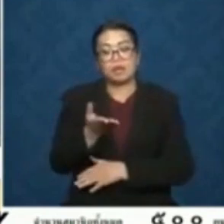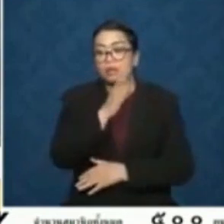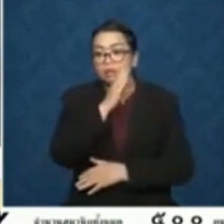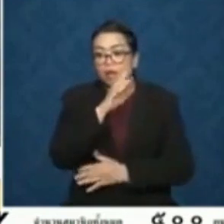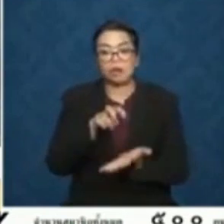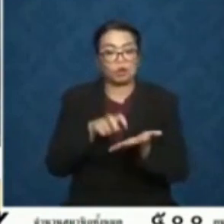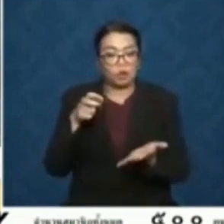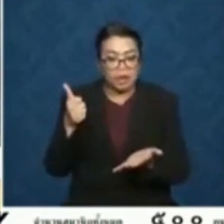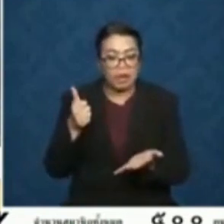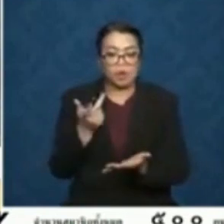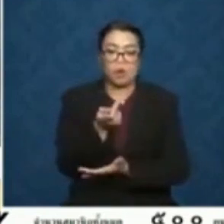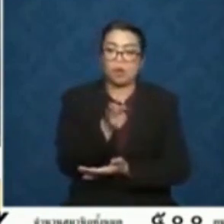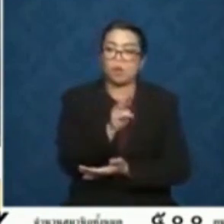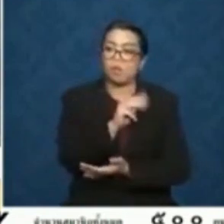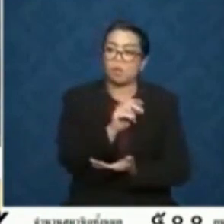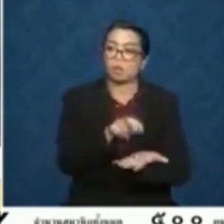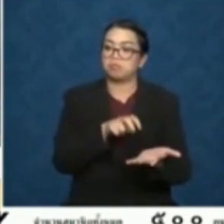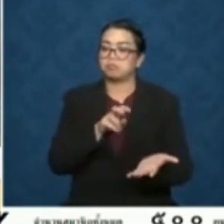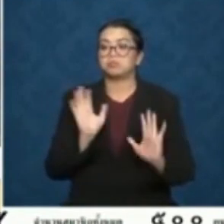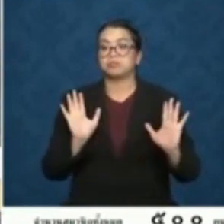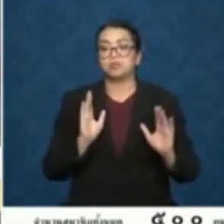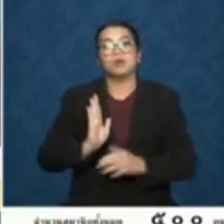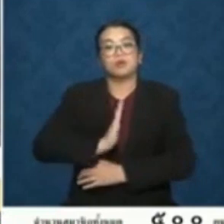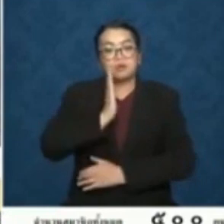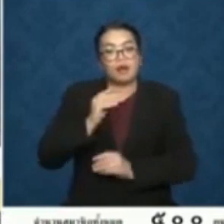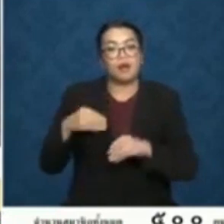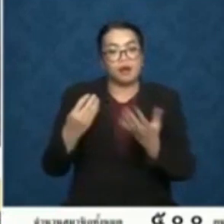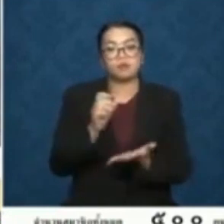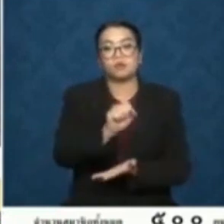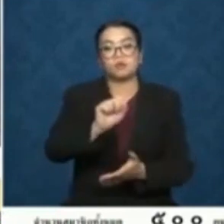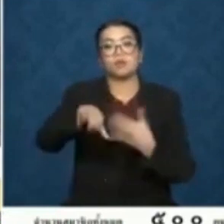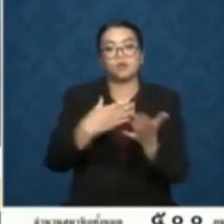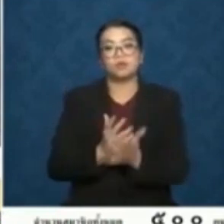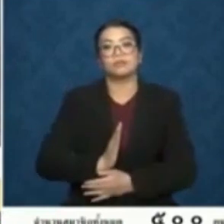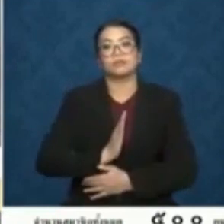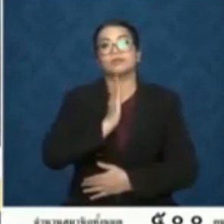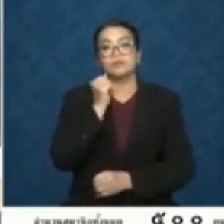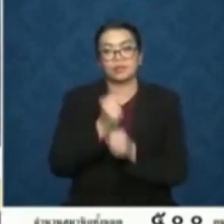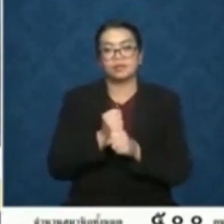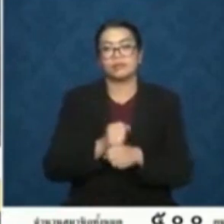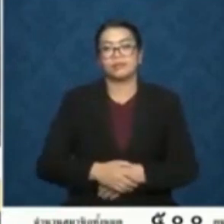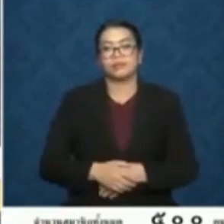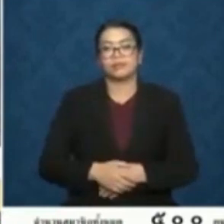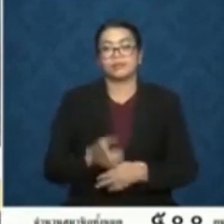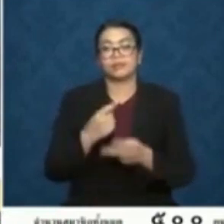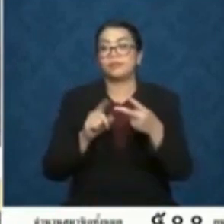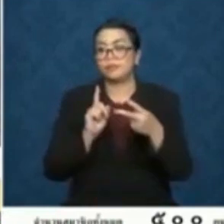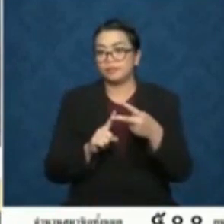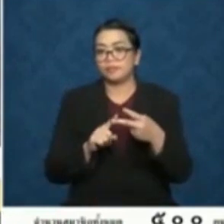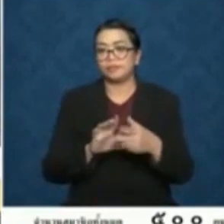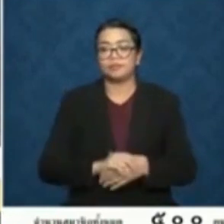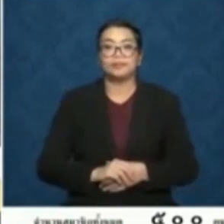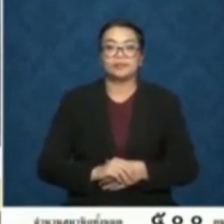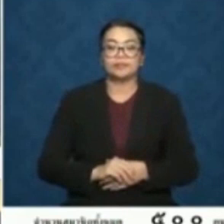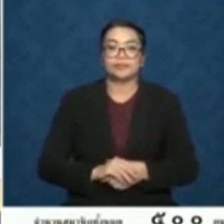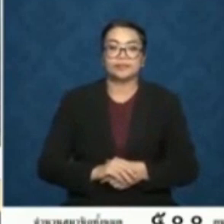ผมไม่คงไม่ขอให้ท่านถอนนะครับแต่ถ้าท่านถอนได้ผมคิดว่าก็จะเป็นการดีและเป็นเกียรติเป็นศักดิ์ศรีแก่สภาผู้แทนราษฎรของ